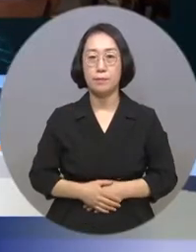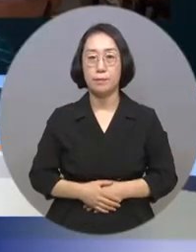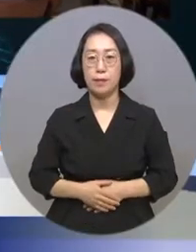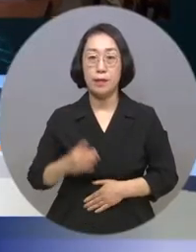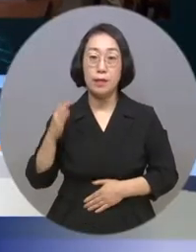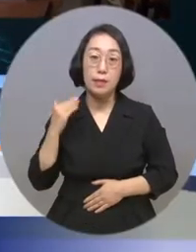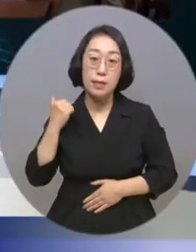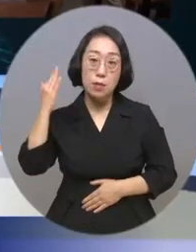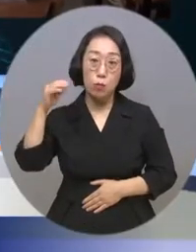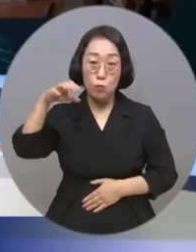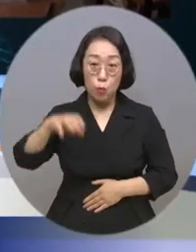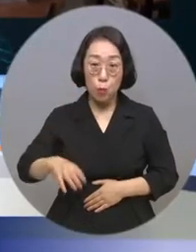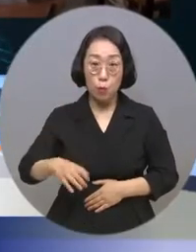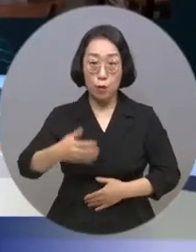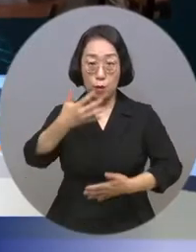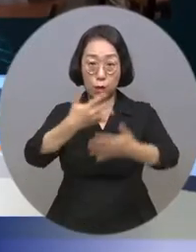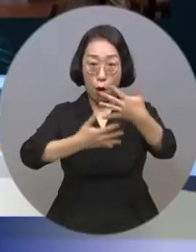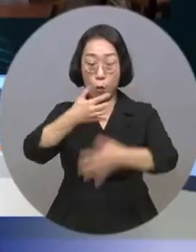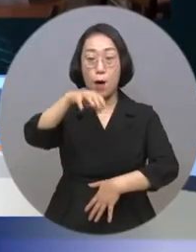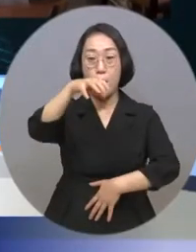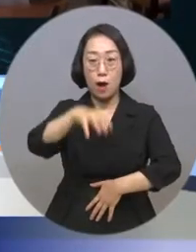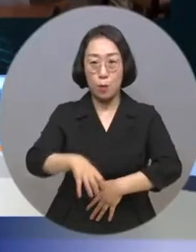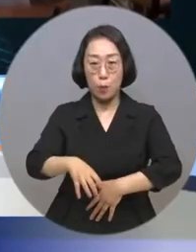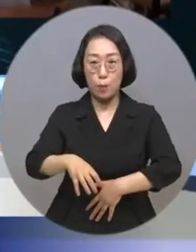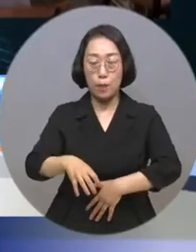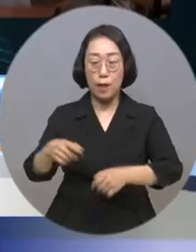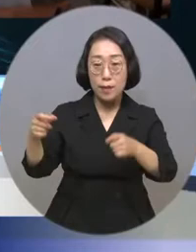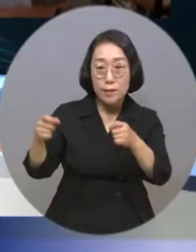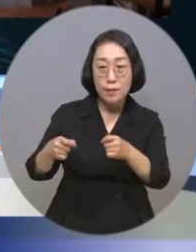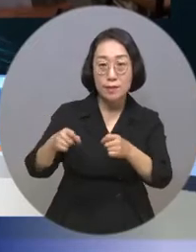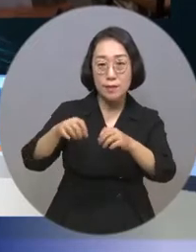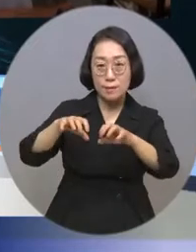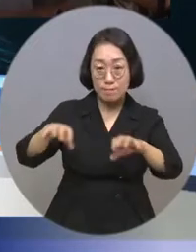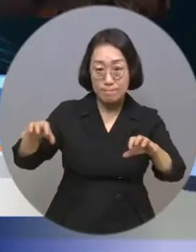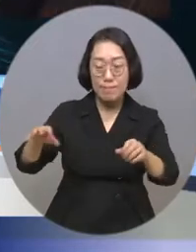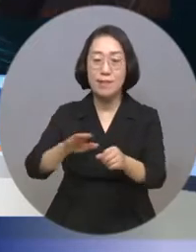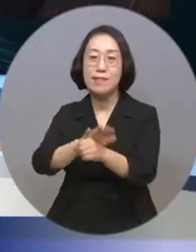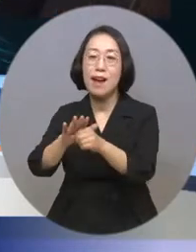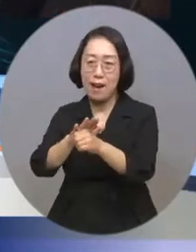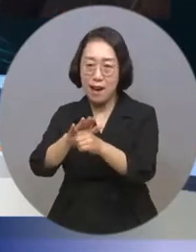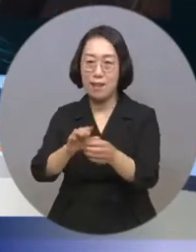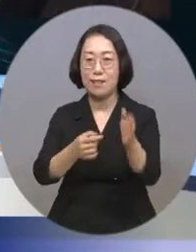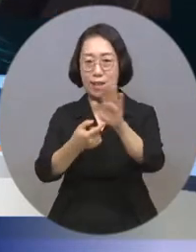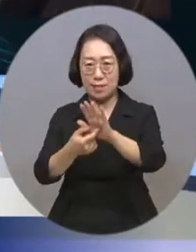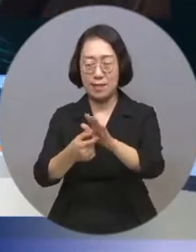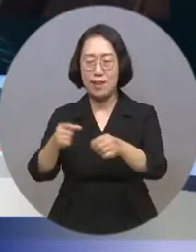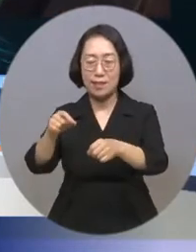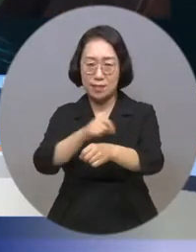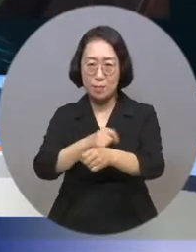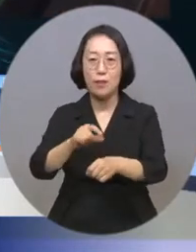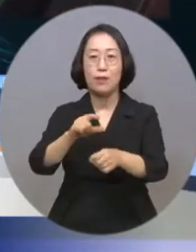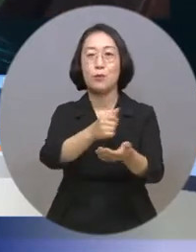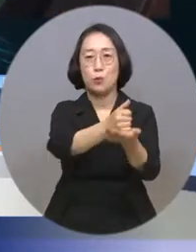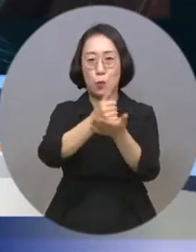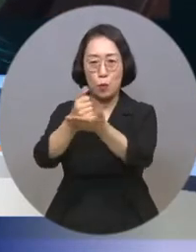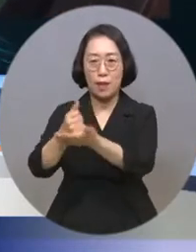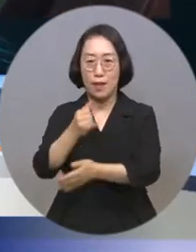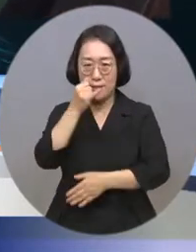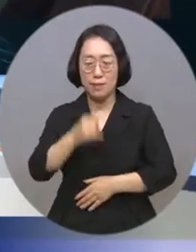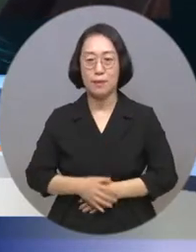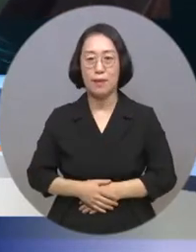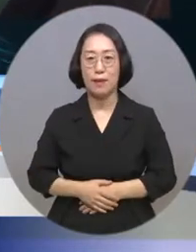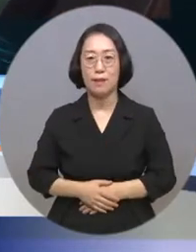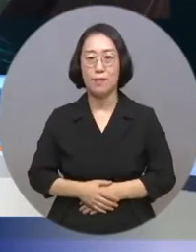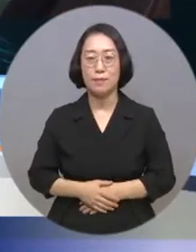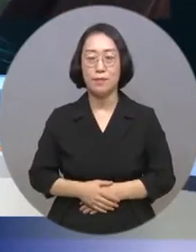의정부의 한 영화관이 이웃사랑을 실천하는 자원활동가들을 초청해 특별한 관람 시간을 가졌습니다. 자세한